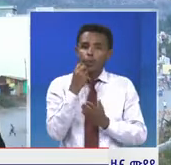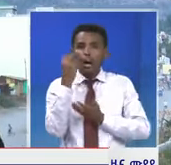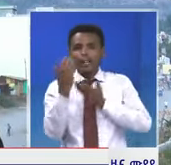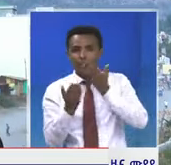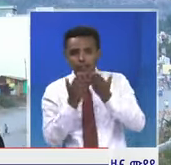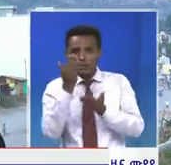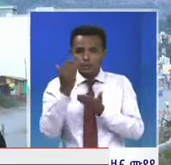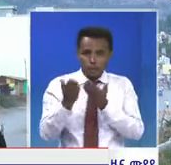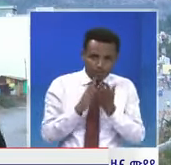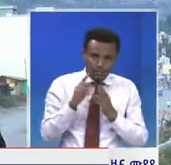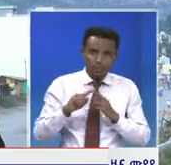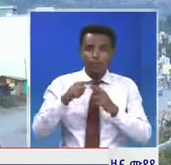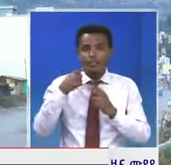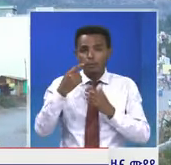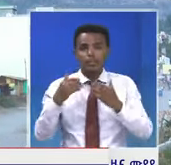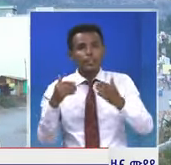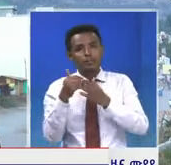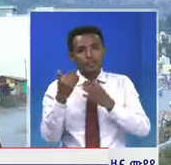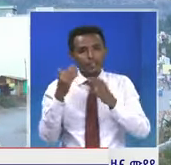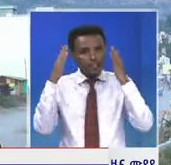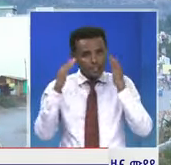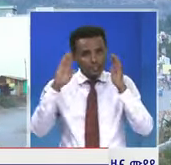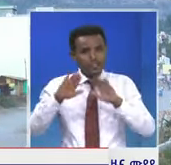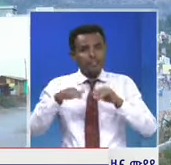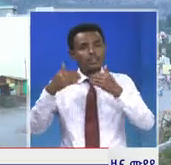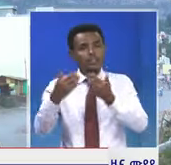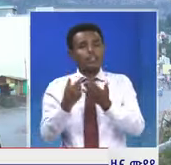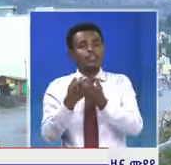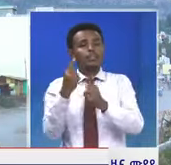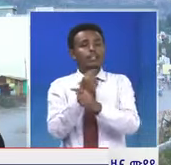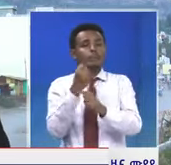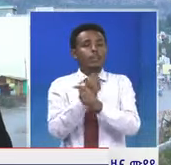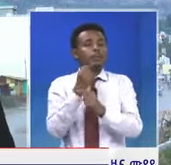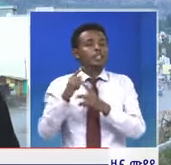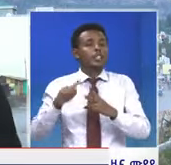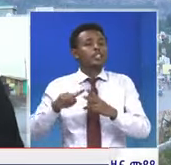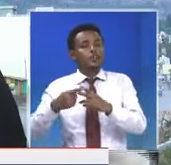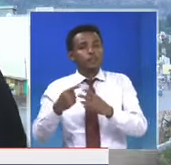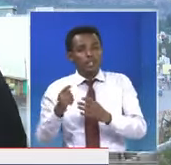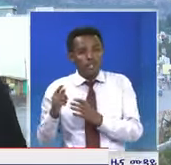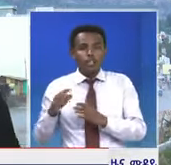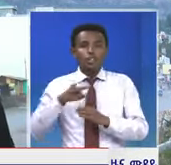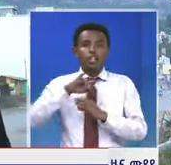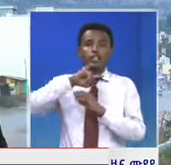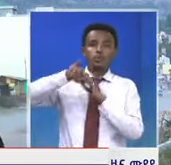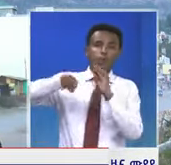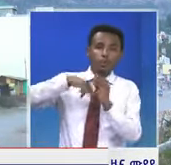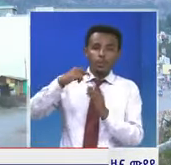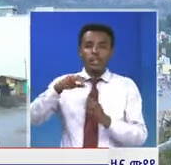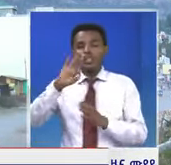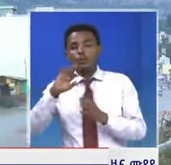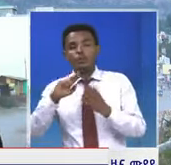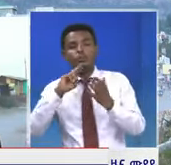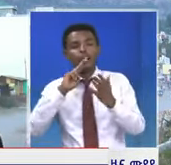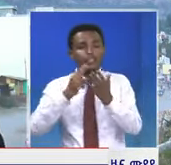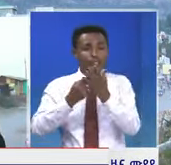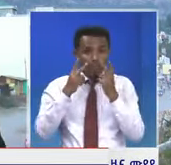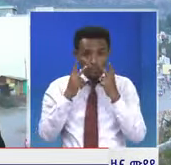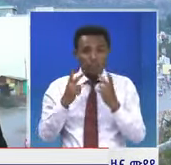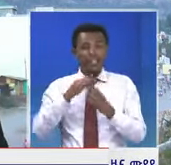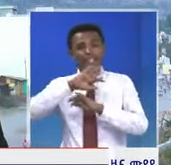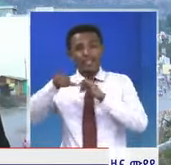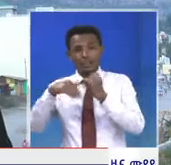ተብሎ በቅርብ ተስፋ ተጥሎበታል። የዚህ ተግባርም እንግዲህ እንደተጀመረ ነው ከዞኑ ያገኘነው መረጃ የሚያመለክተው። በጥቅሉ በወልዲያና